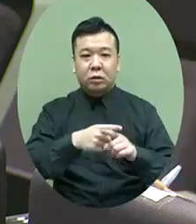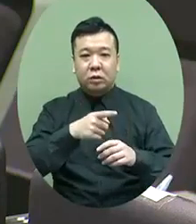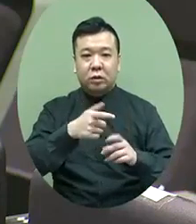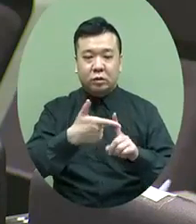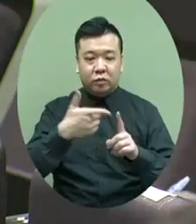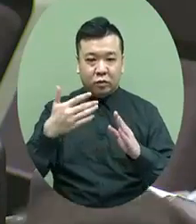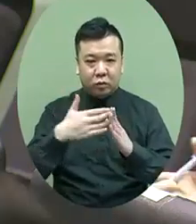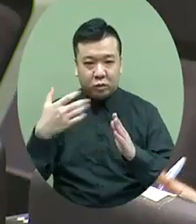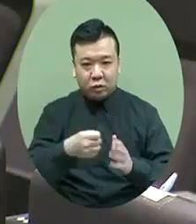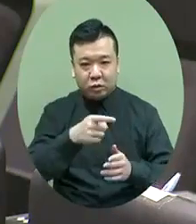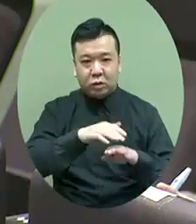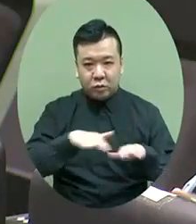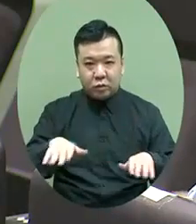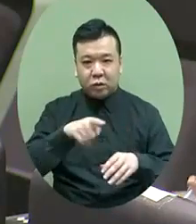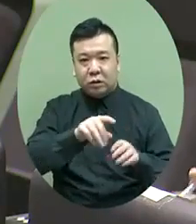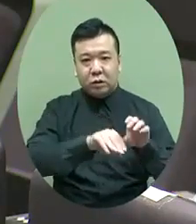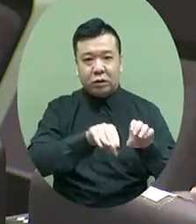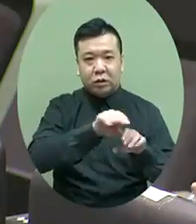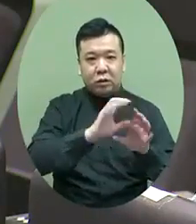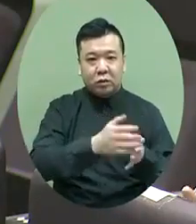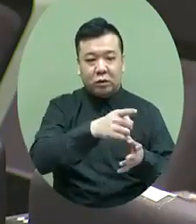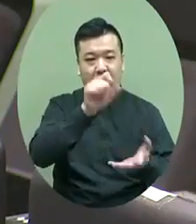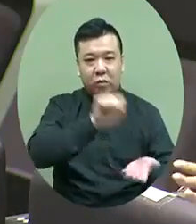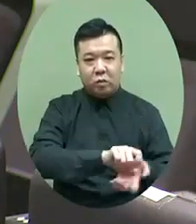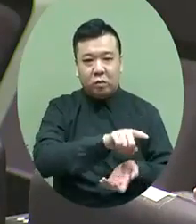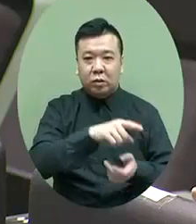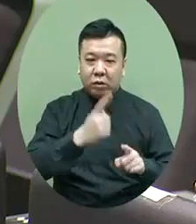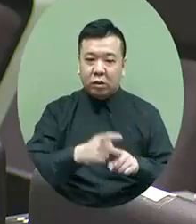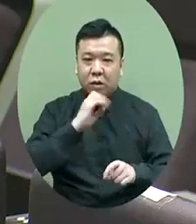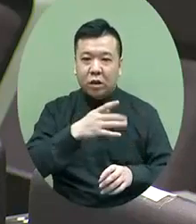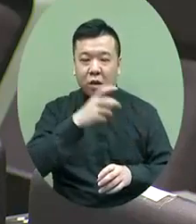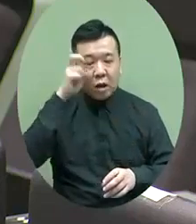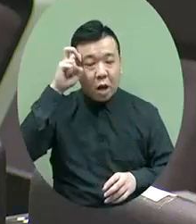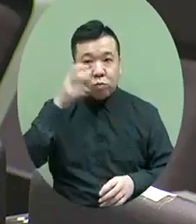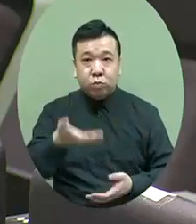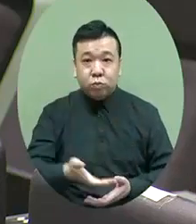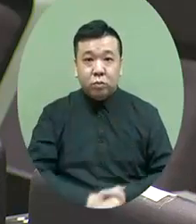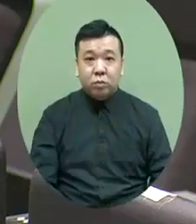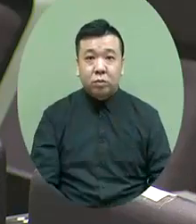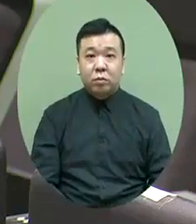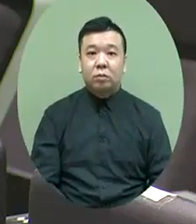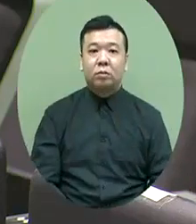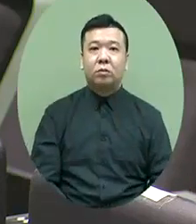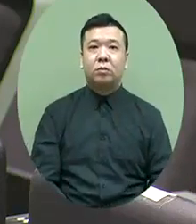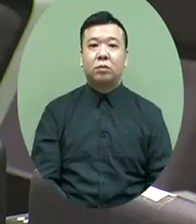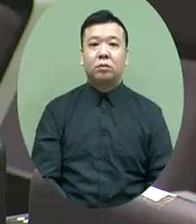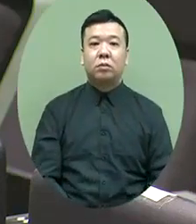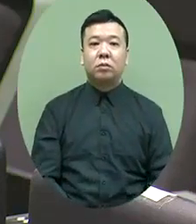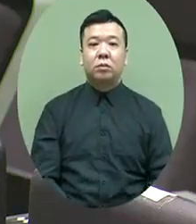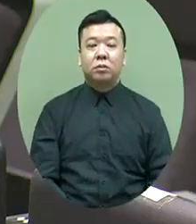話今次咧即係委任何副局長咧，就係為咗安撫建制派喺區議會大敗咁樣，其實有冇呢個考慮咧？唔